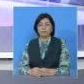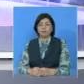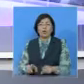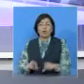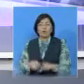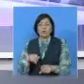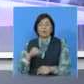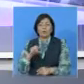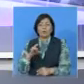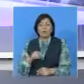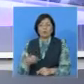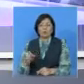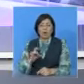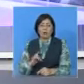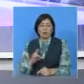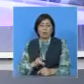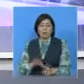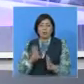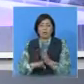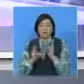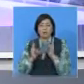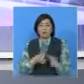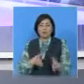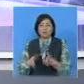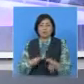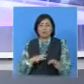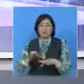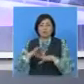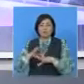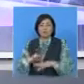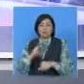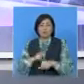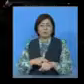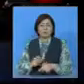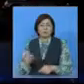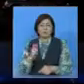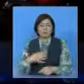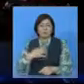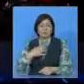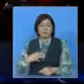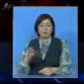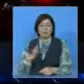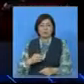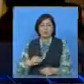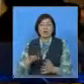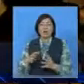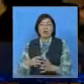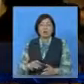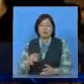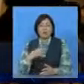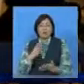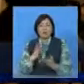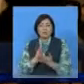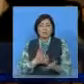Сондай ақ Темір ауданында да қауіпсіз жол акциясы өтіп жатыр. Жол сақшылары жүргізушілерді республикалық, облыстық және аудандық маңызы бар